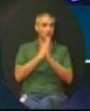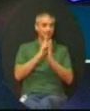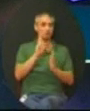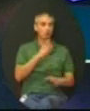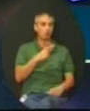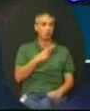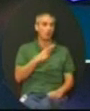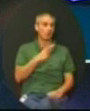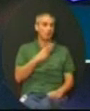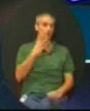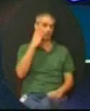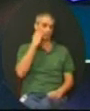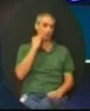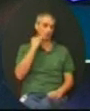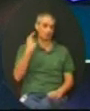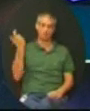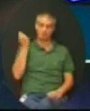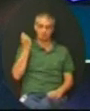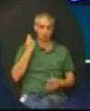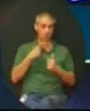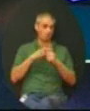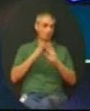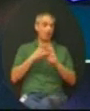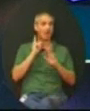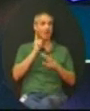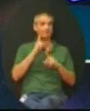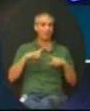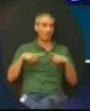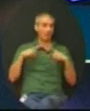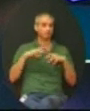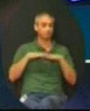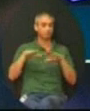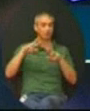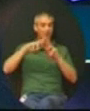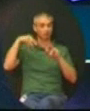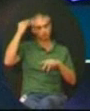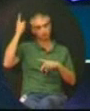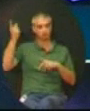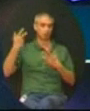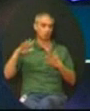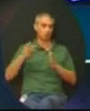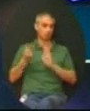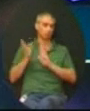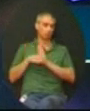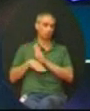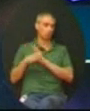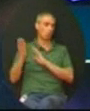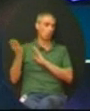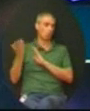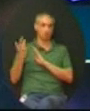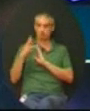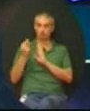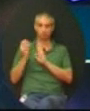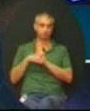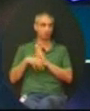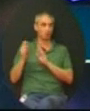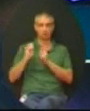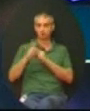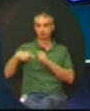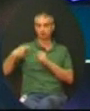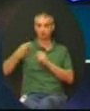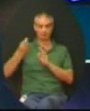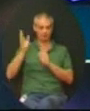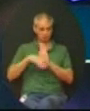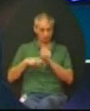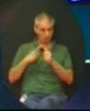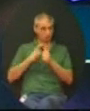שאני מכיר לא מעט פלסטינאים שמחזיקים תעודת זהות כחולה. נהנים מהביטוח הלאומי וכולי, אבל חיים בשטחי הרשות, כי שם הרבה יותר זול. הרבה יותר זול, אז הוא משלם שכר דירה